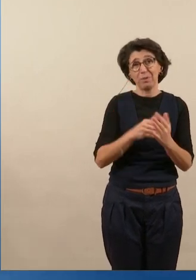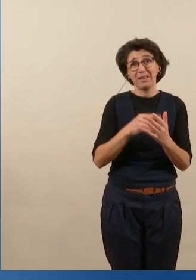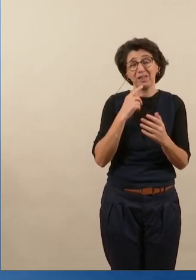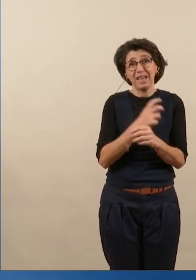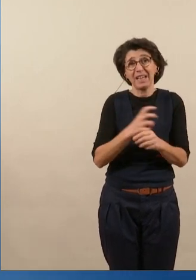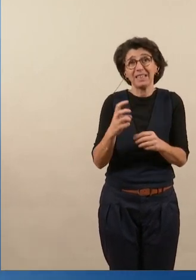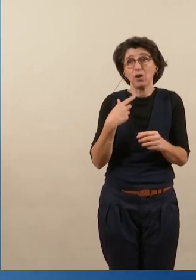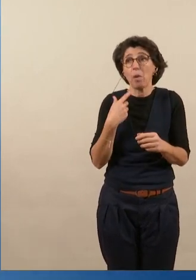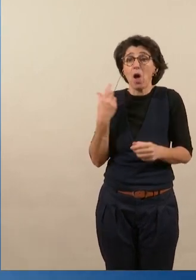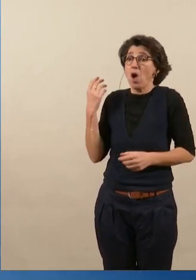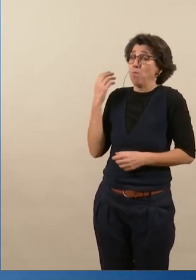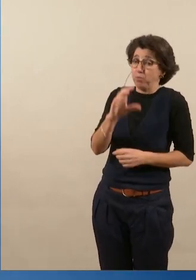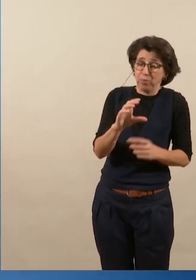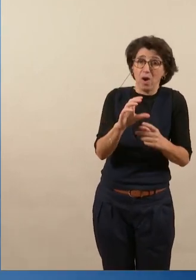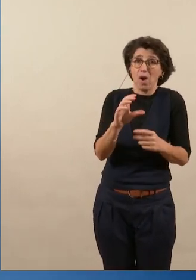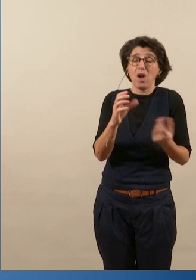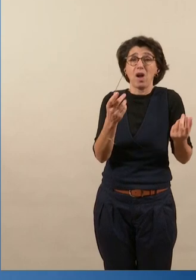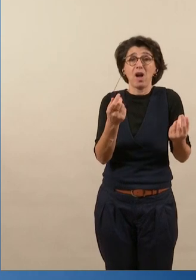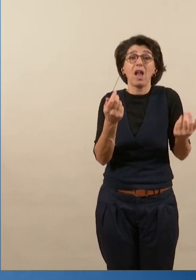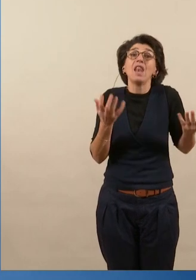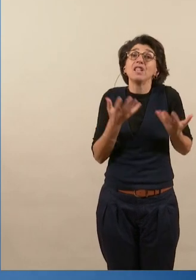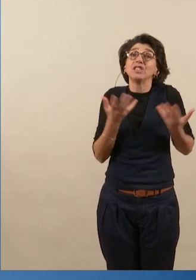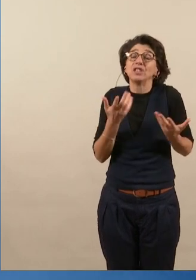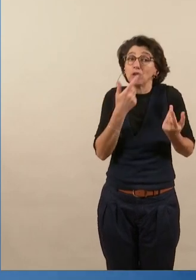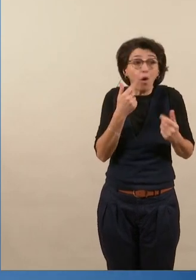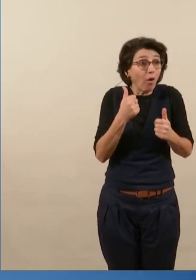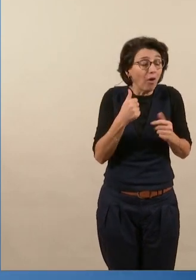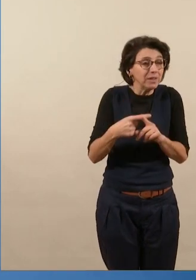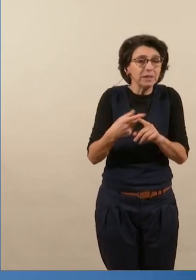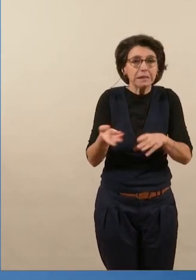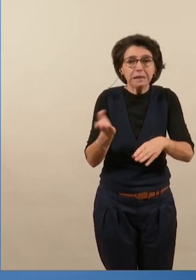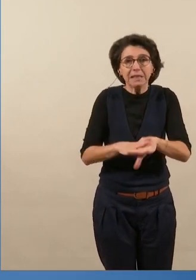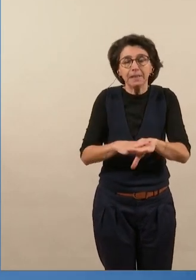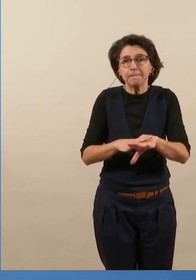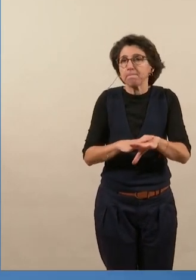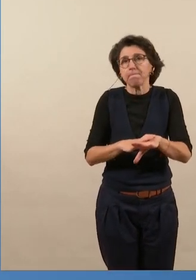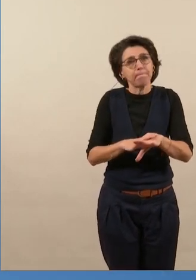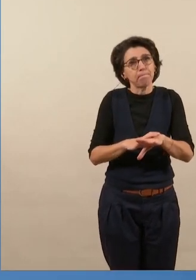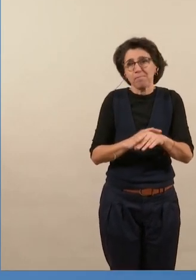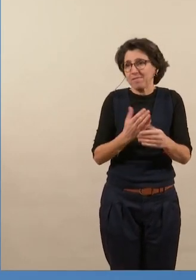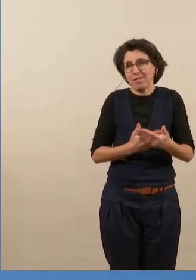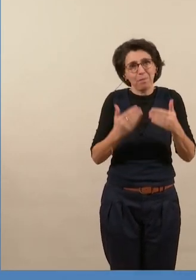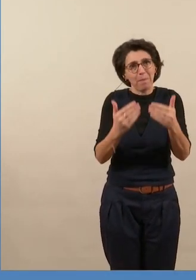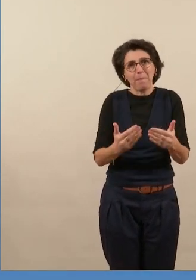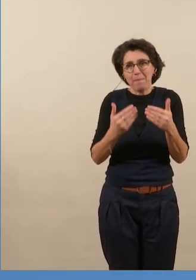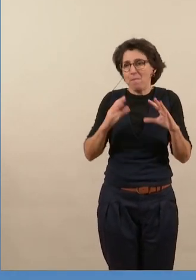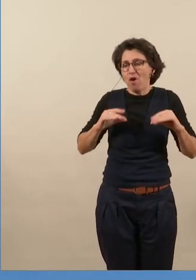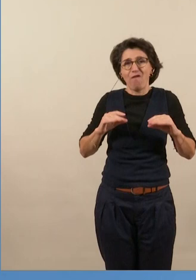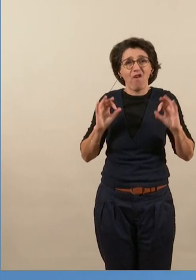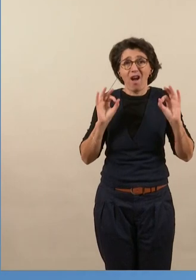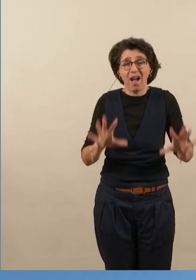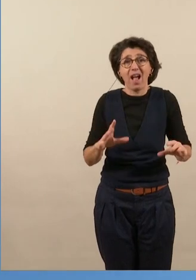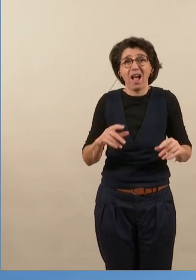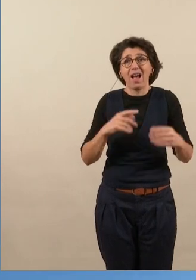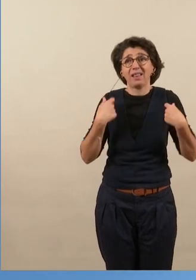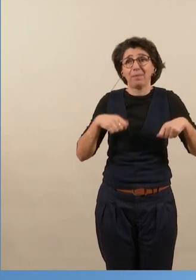qui croient bien faire en faisant des des investissements légers et qui malheureusement ne change rien ni au confort ni à la dépense énergétique